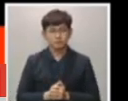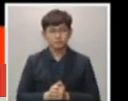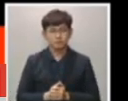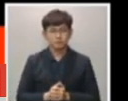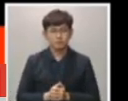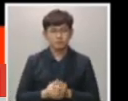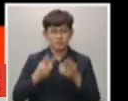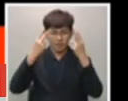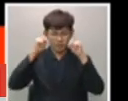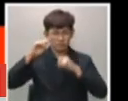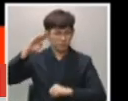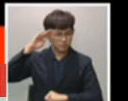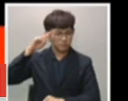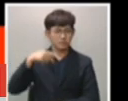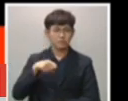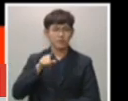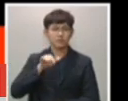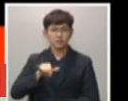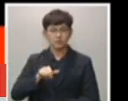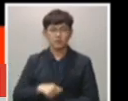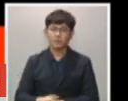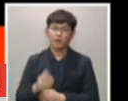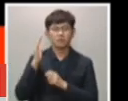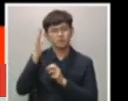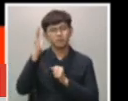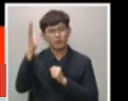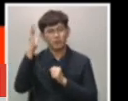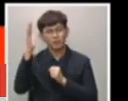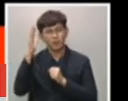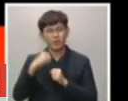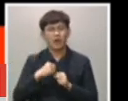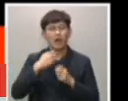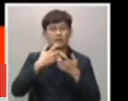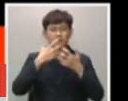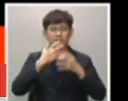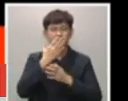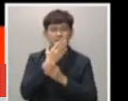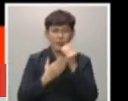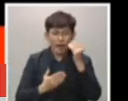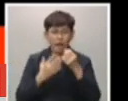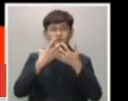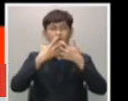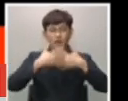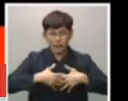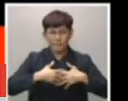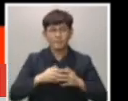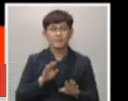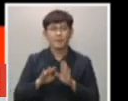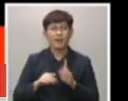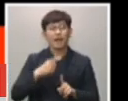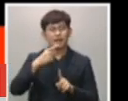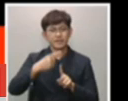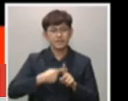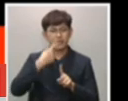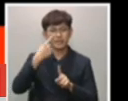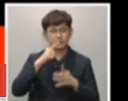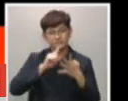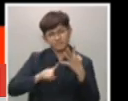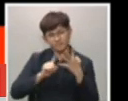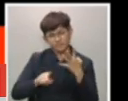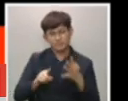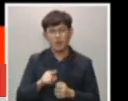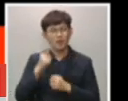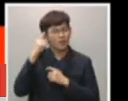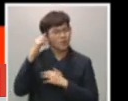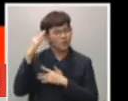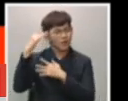จันทร์โอชาที่ไปพูดที่สภาอุตสาหกรรมเมื่อปลายเดือนที่แล้วมกราคมที่ไปบอกว่าหวังว่า